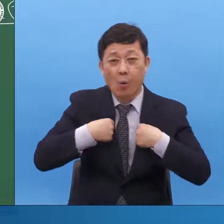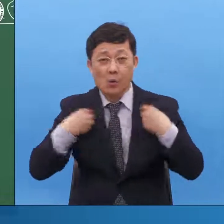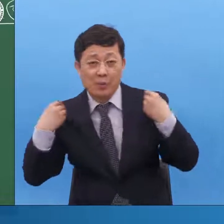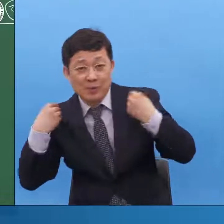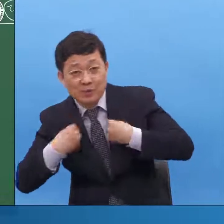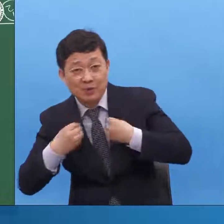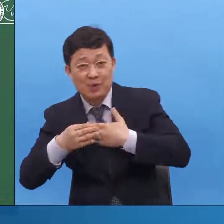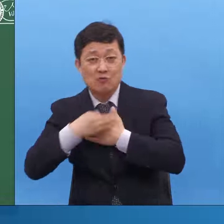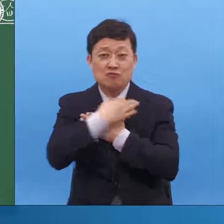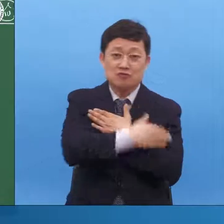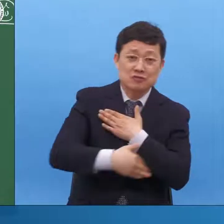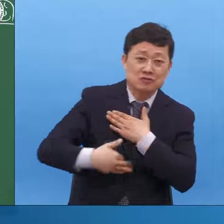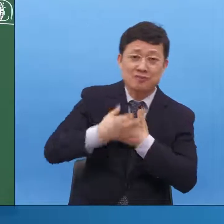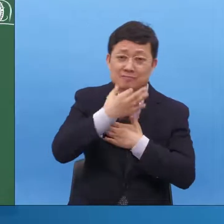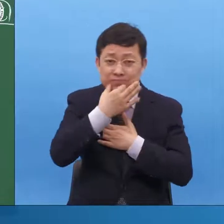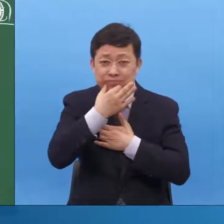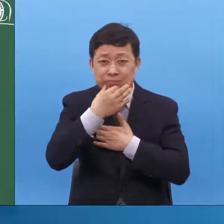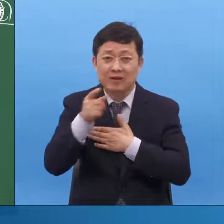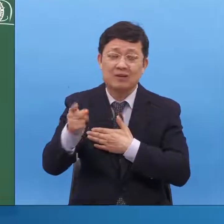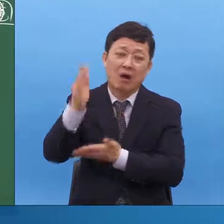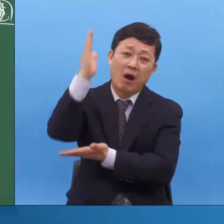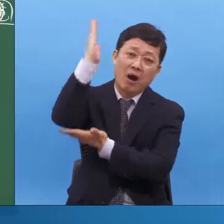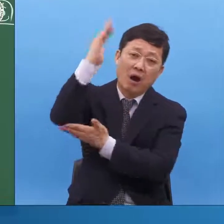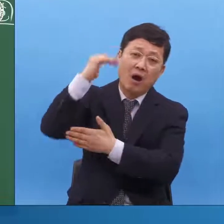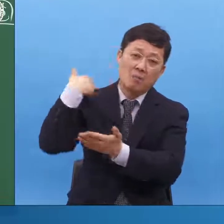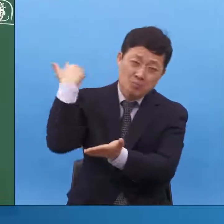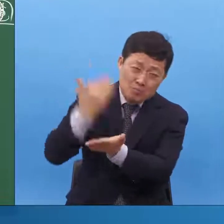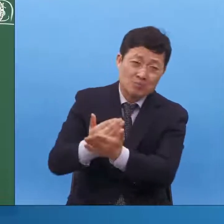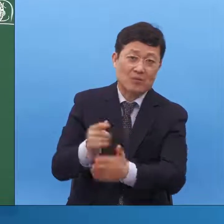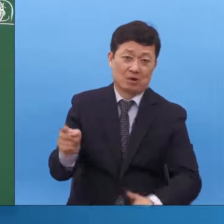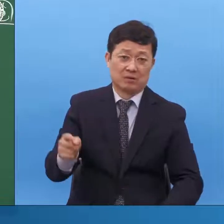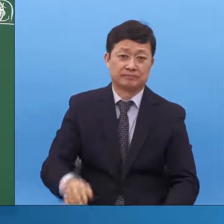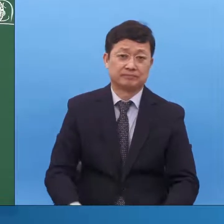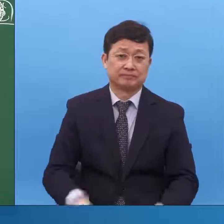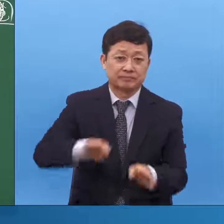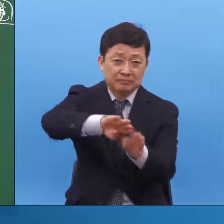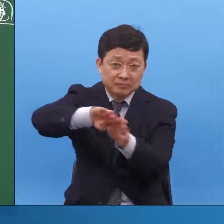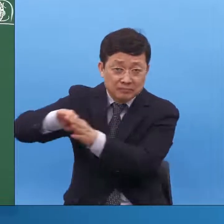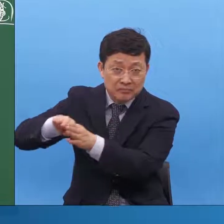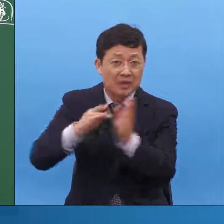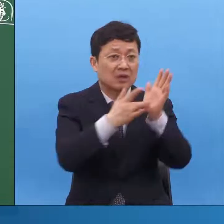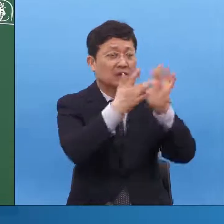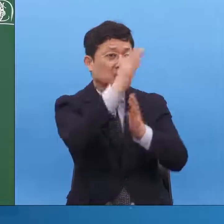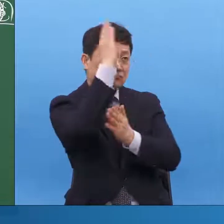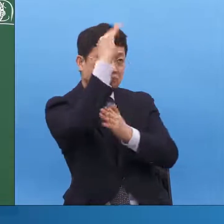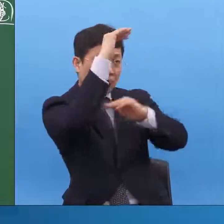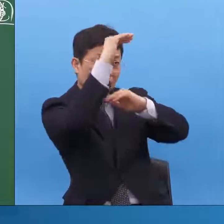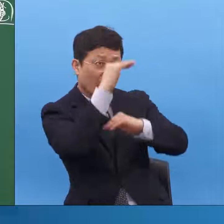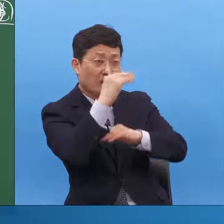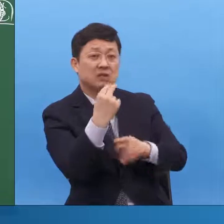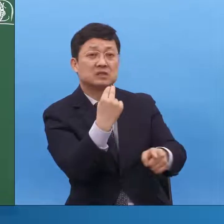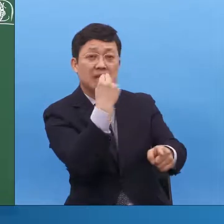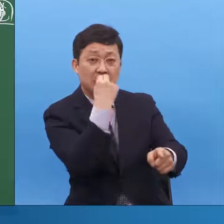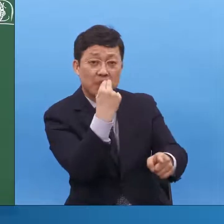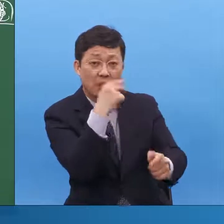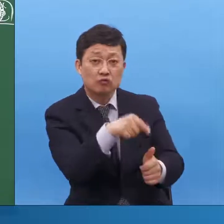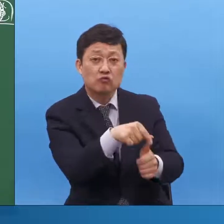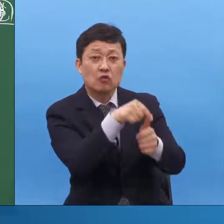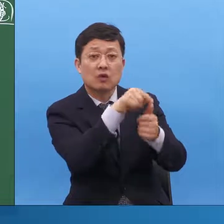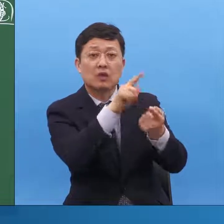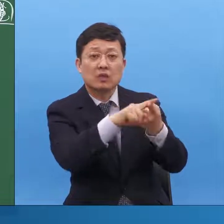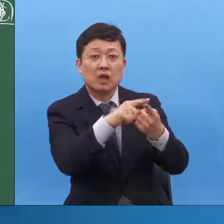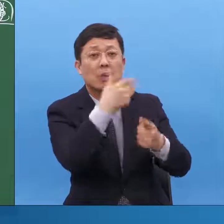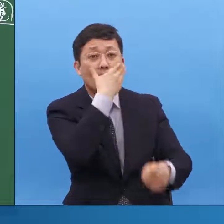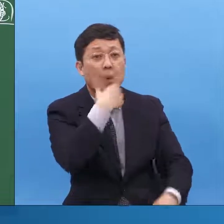Jewish people only spoke about what they're going to eat, what they're going to wear. 그 예수님은 생명에 관한 얘기를 해요. But Jesus spoke about 다를 life. 수밖에 없지. That's why it was